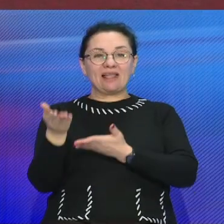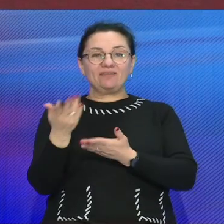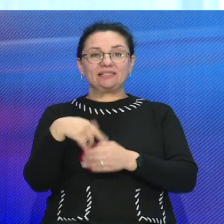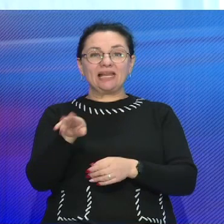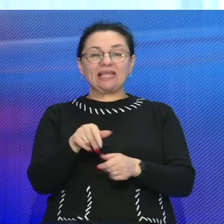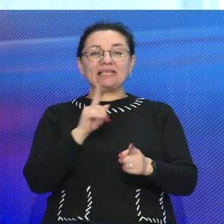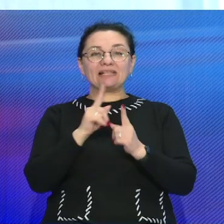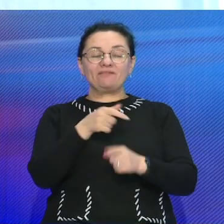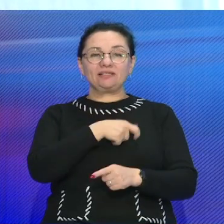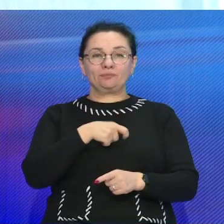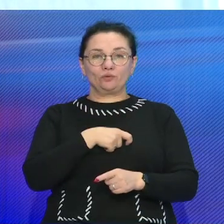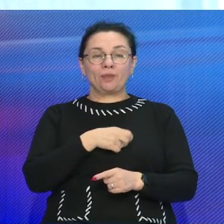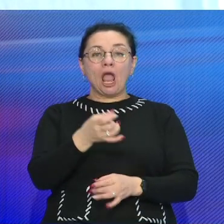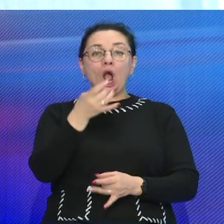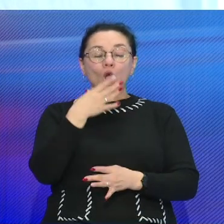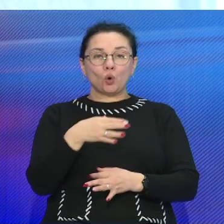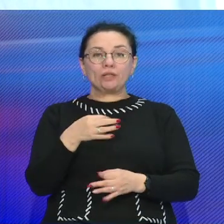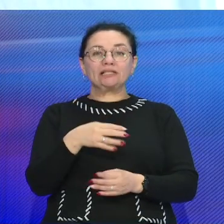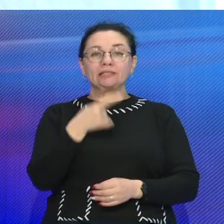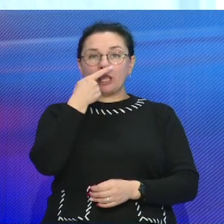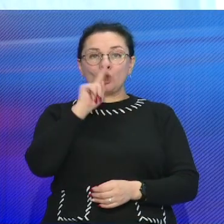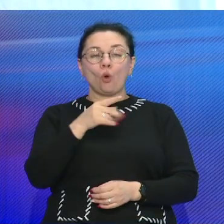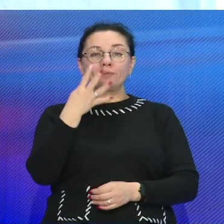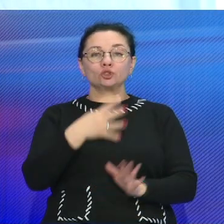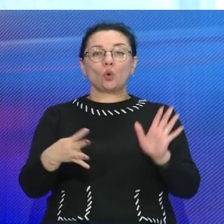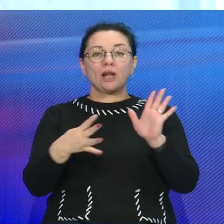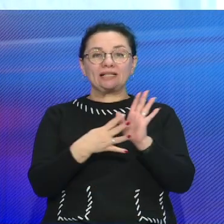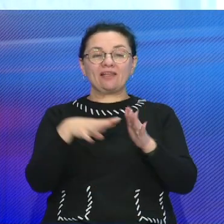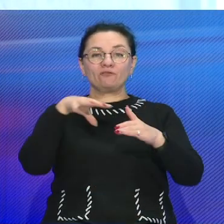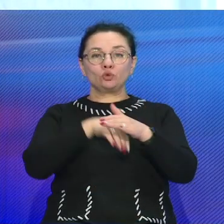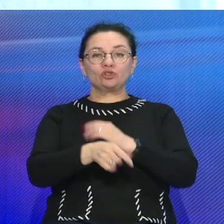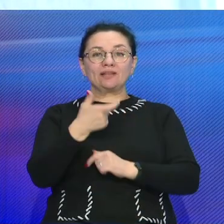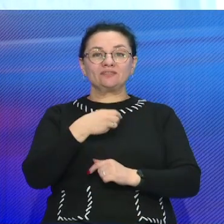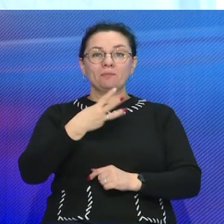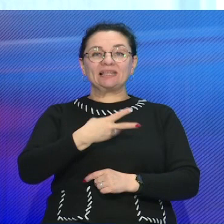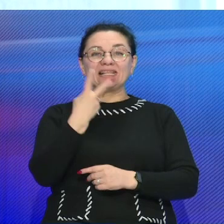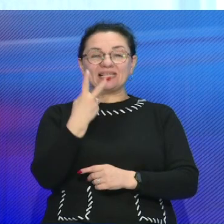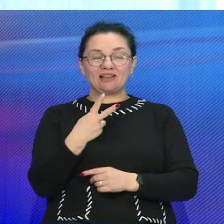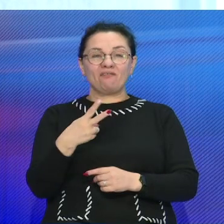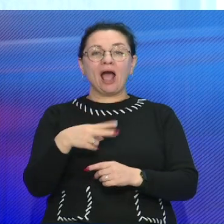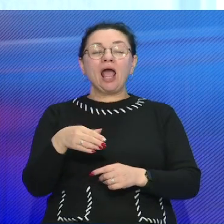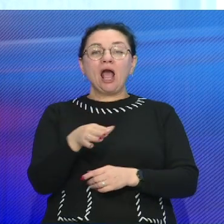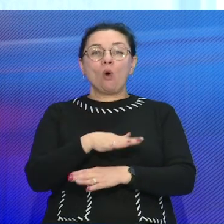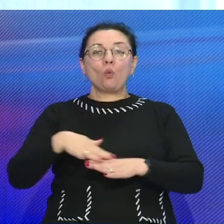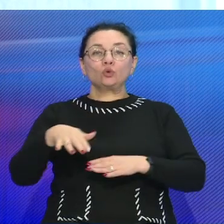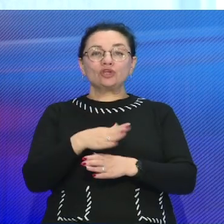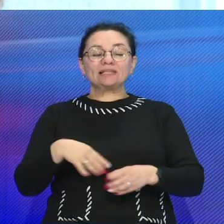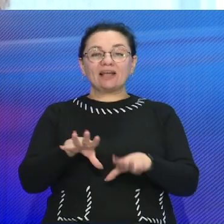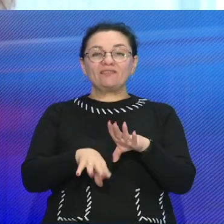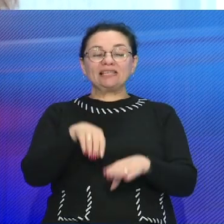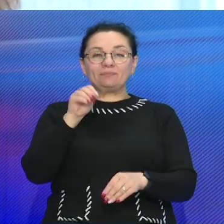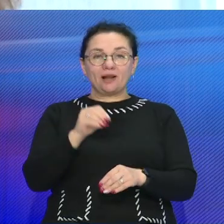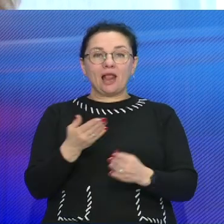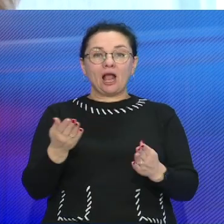дэпутатаў. Гродненский Занеманский округ номер 49 включает в себя 32 избирательных участка, 2 из которых находятся в Подлабенском